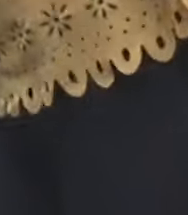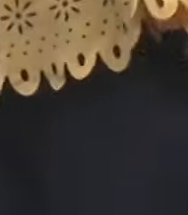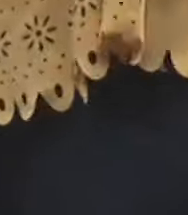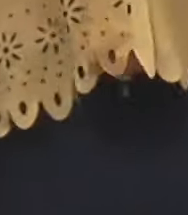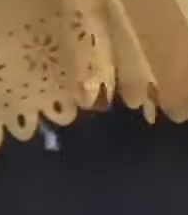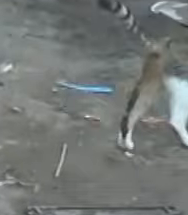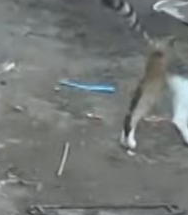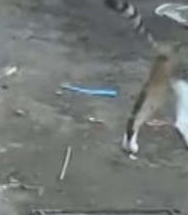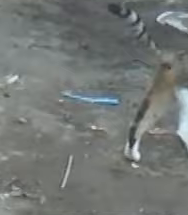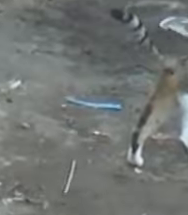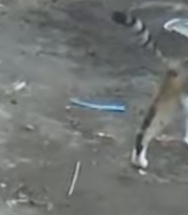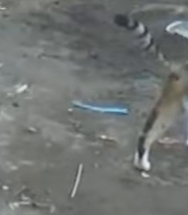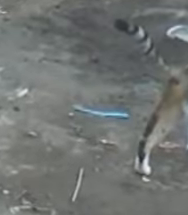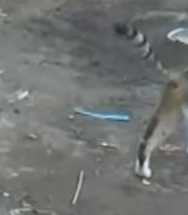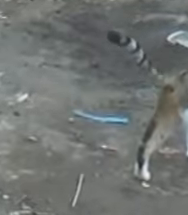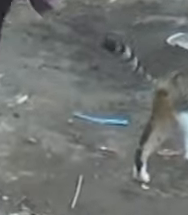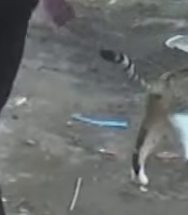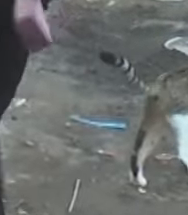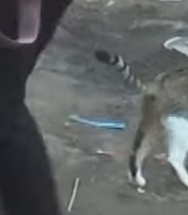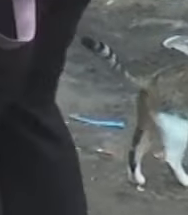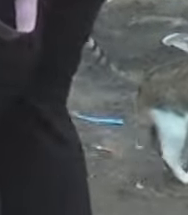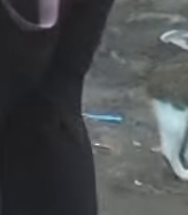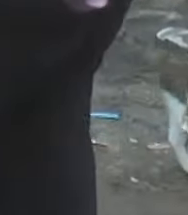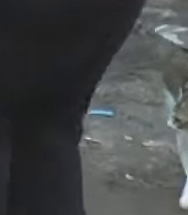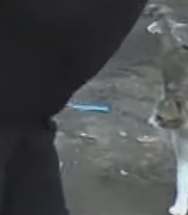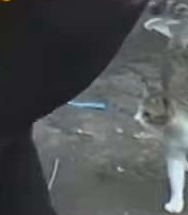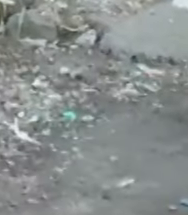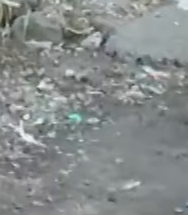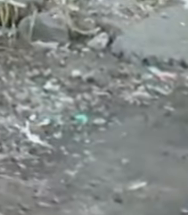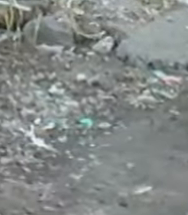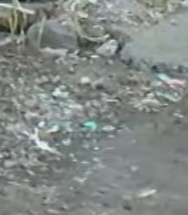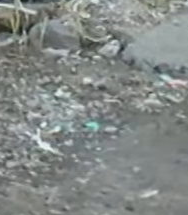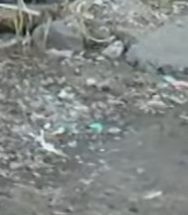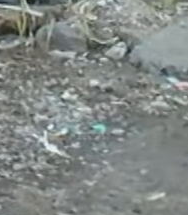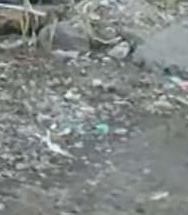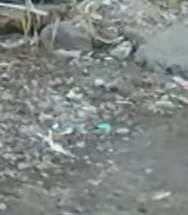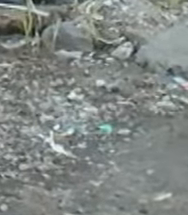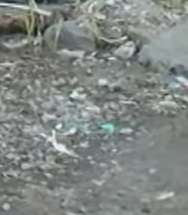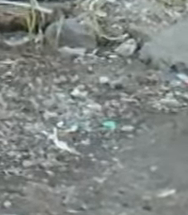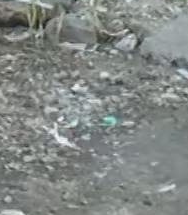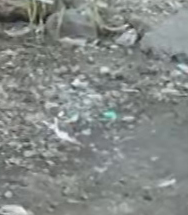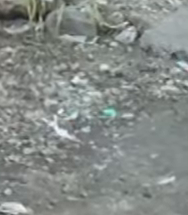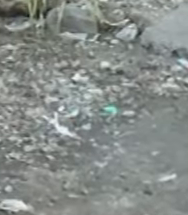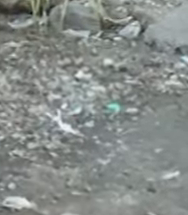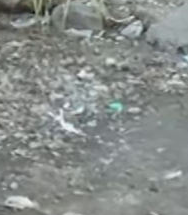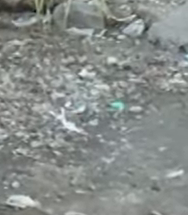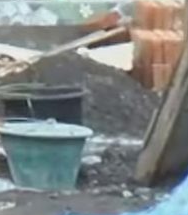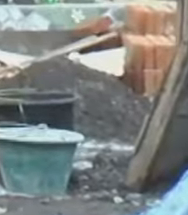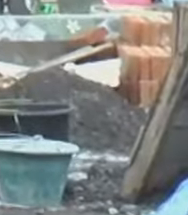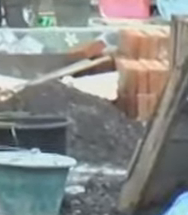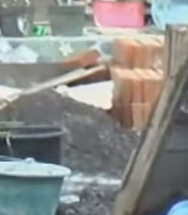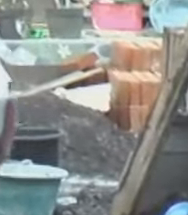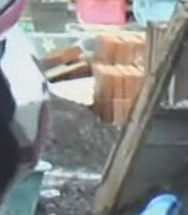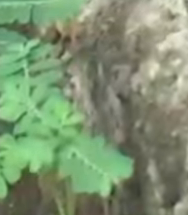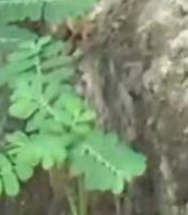pelanggannya. Meski menaiki moge, Herlina tidak sedikit pun canggung. Agar terlihat lebih feminin, mogenya